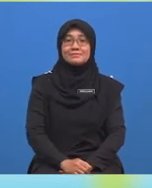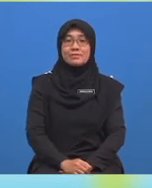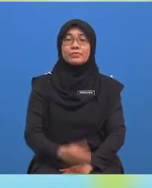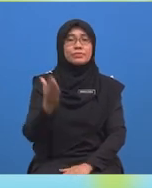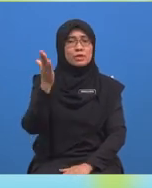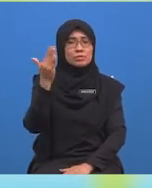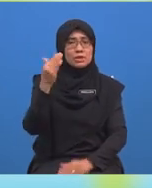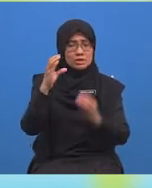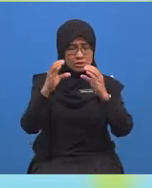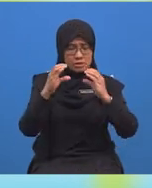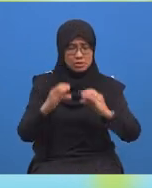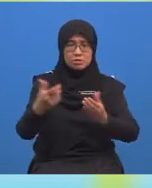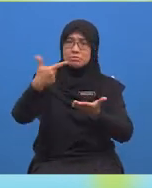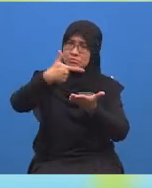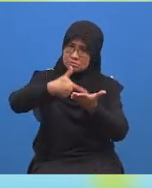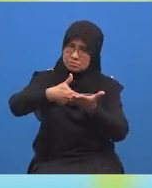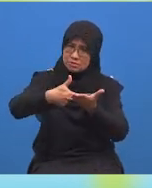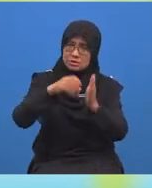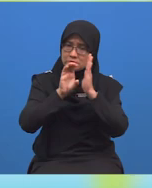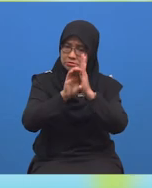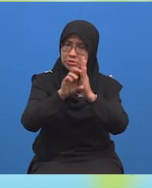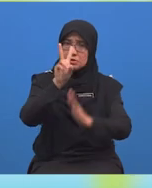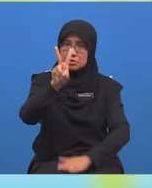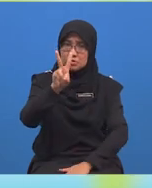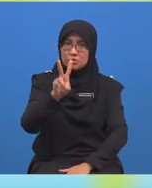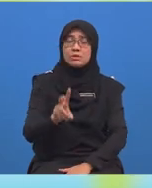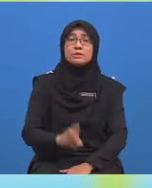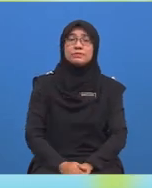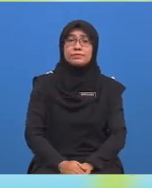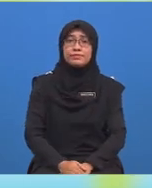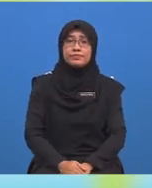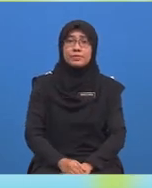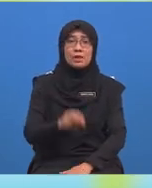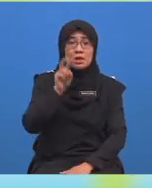Jom kita cuba contoh kedua pula. Cari hasil darab